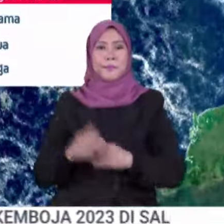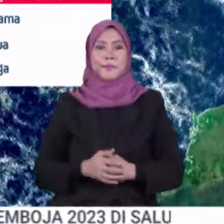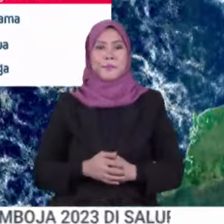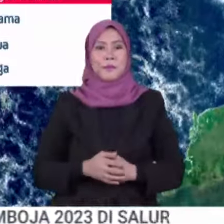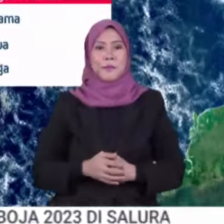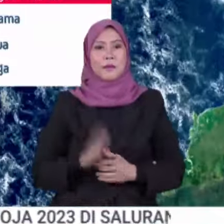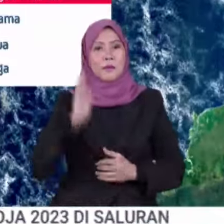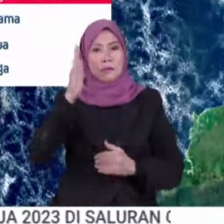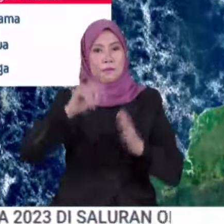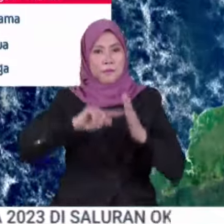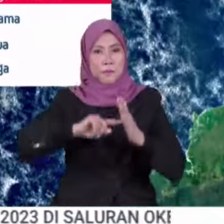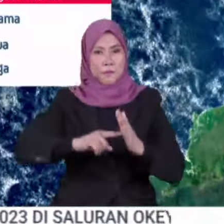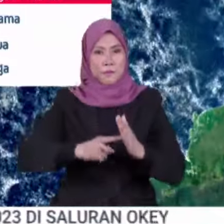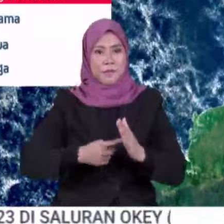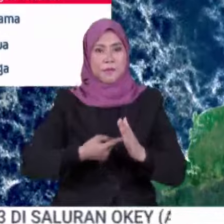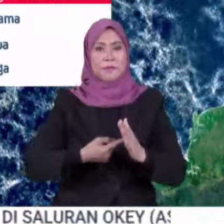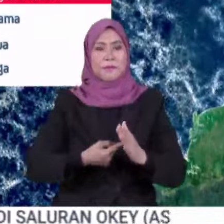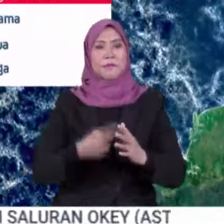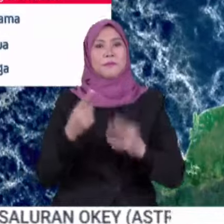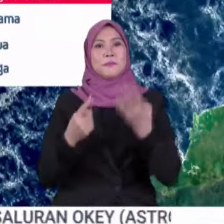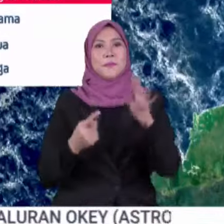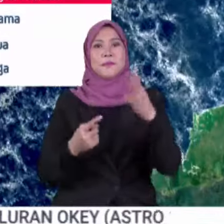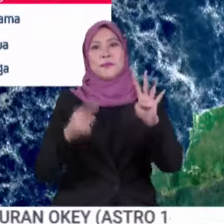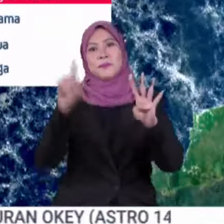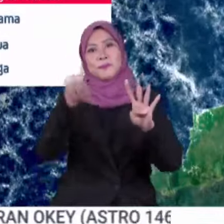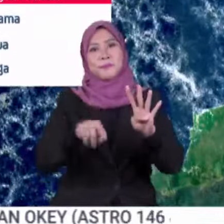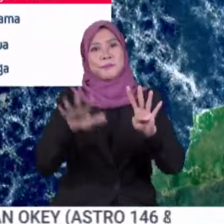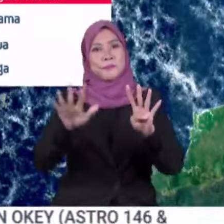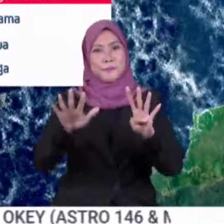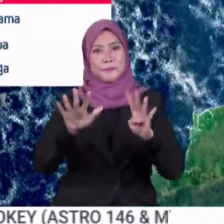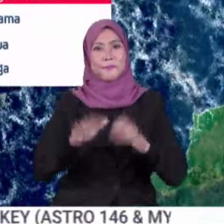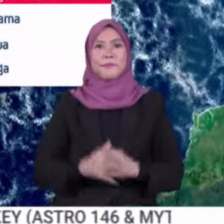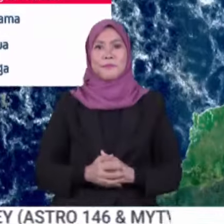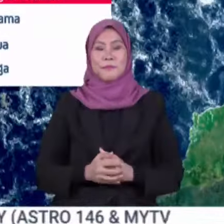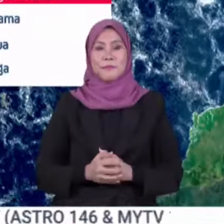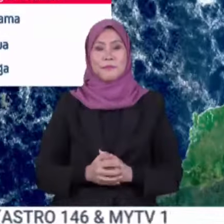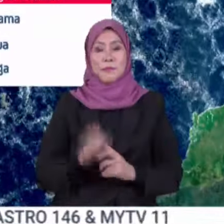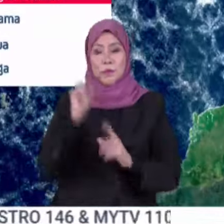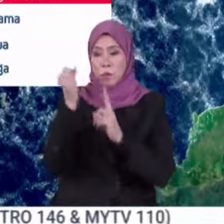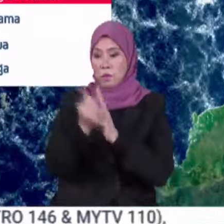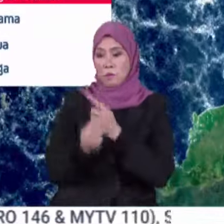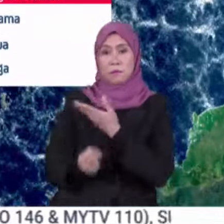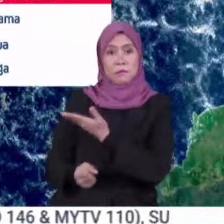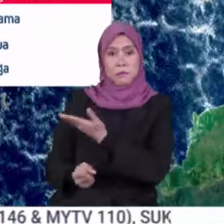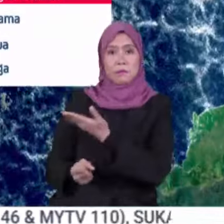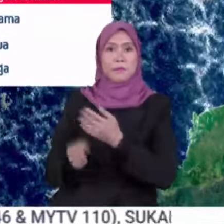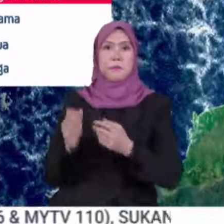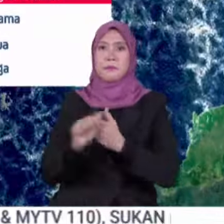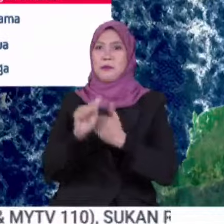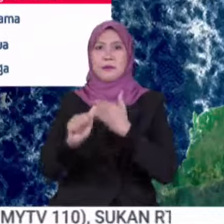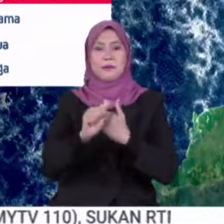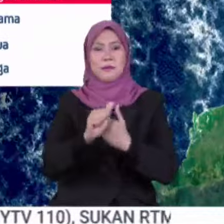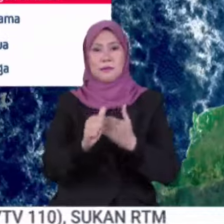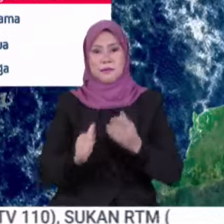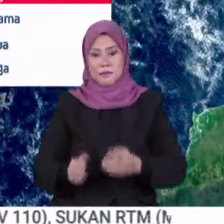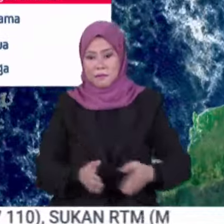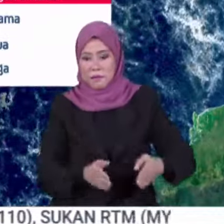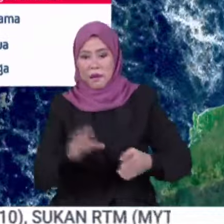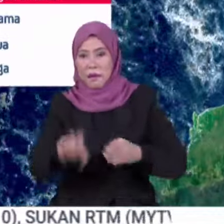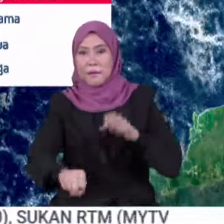akan berkuat kuasa sehingga 14 Mei nanti. Oleh yang demikian, keadaan ini adalah amat berbahaya untuk aktiviti menangkap